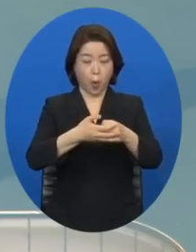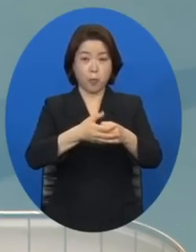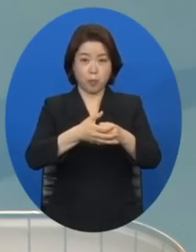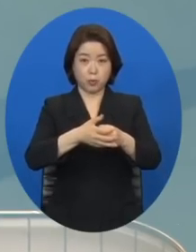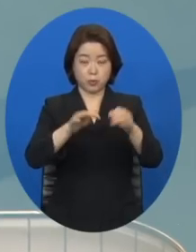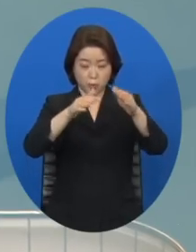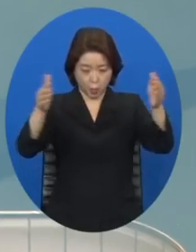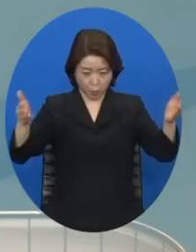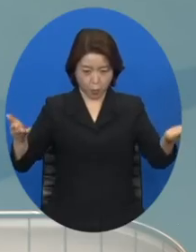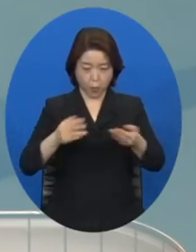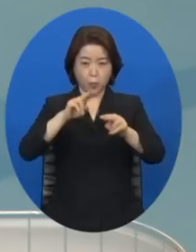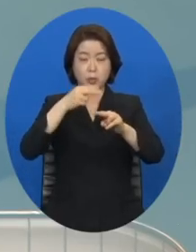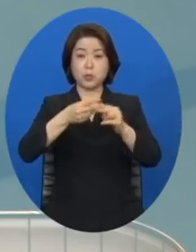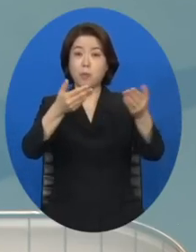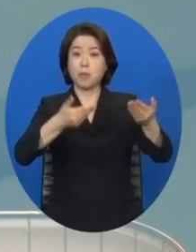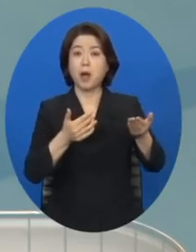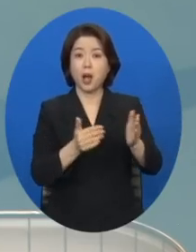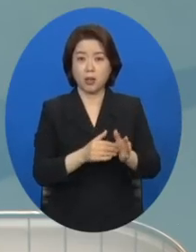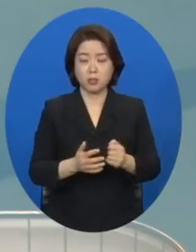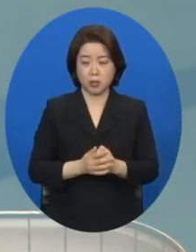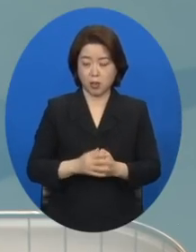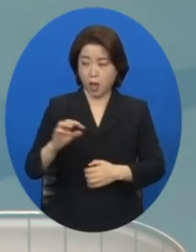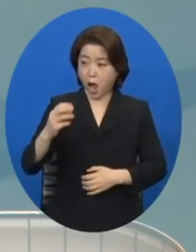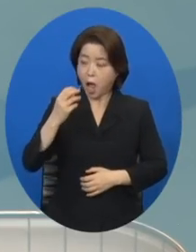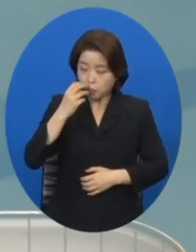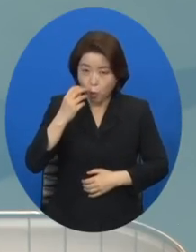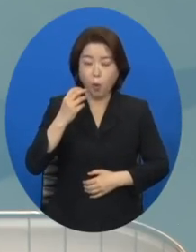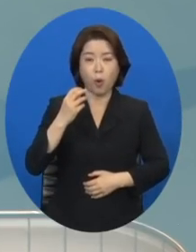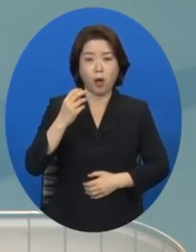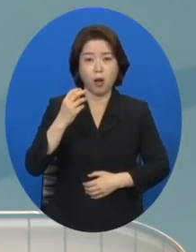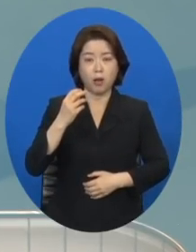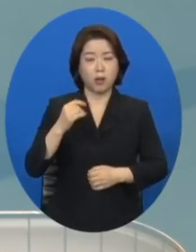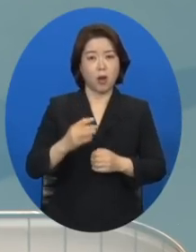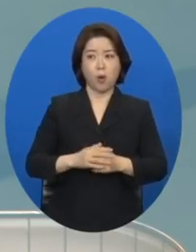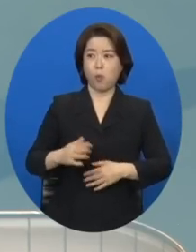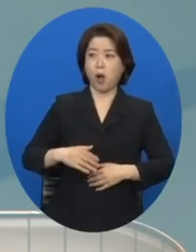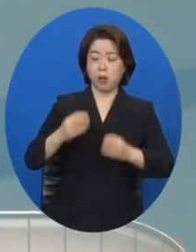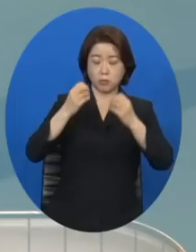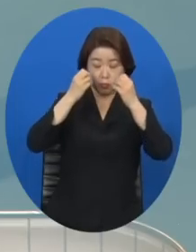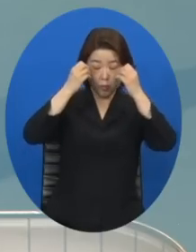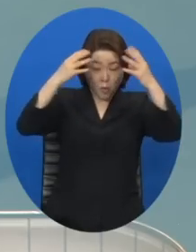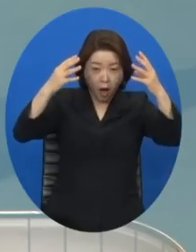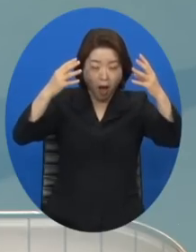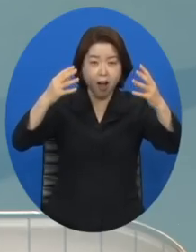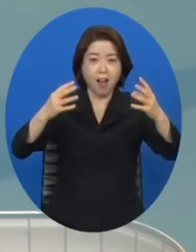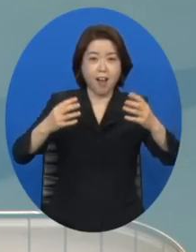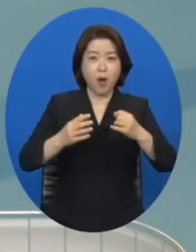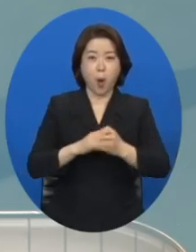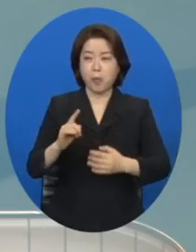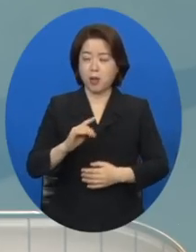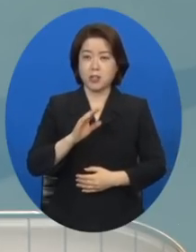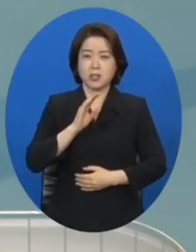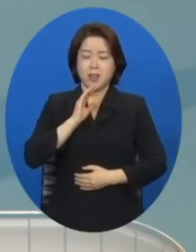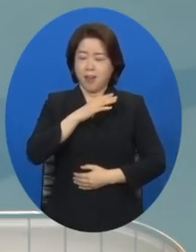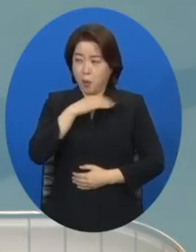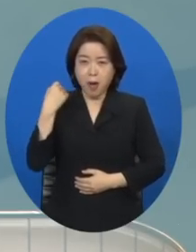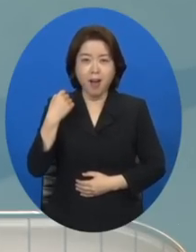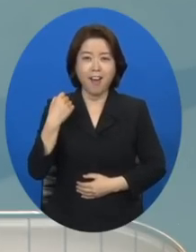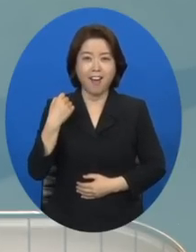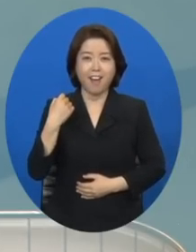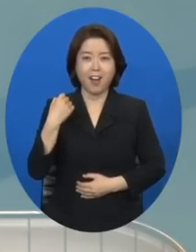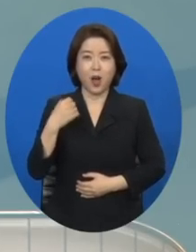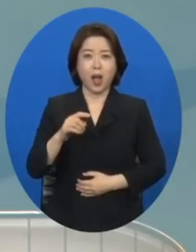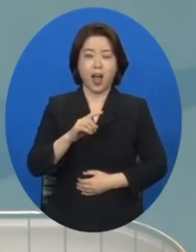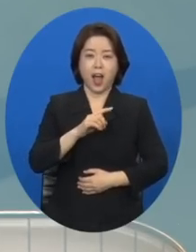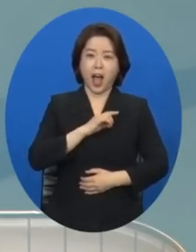복숭아 선물을 받았어요 그래서 이제 먹었는데 제 눈이 확 밝아지는 거예요 너무 맛있는 거예요 아마 그